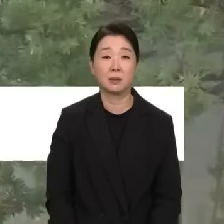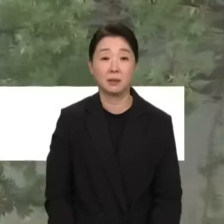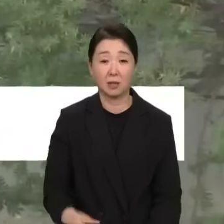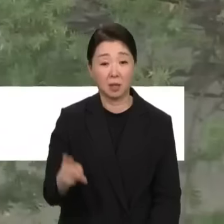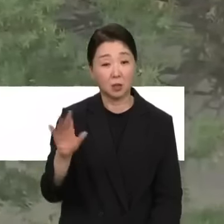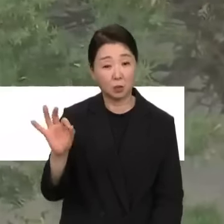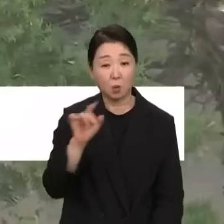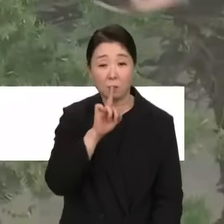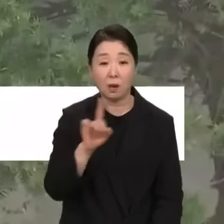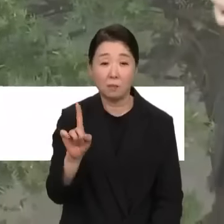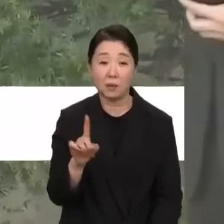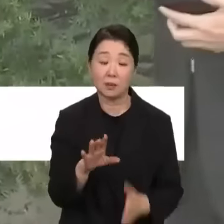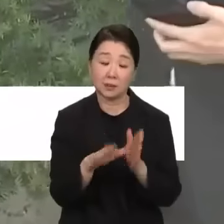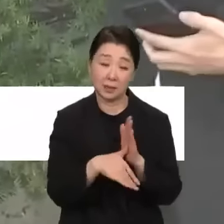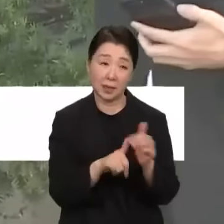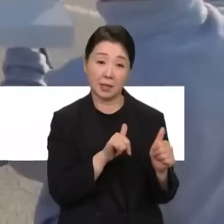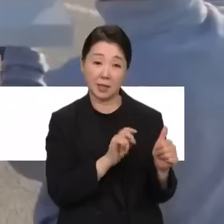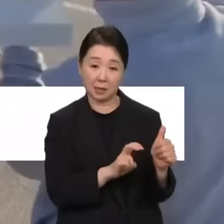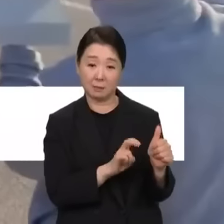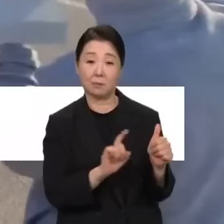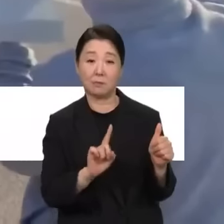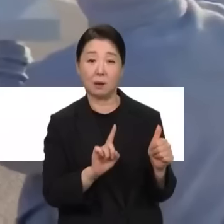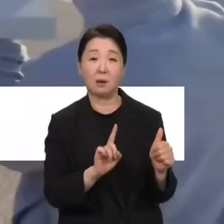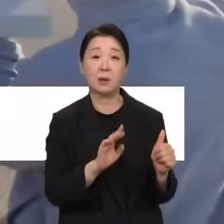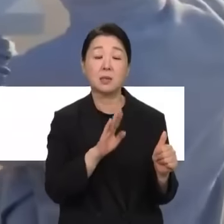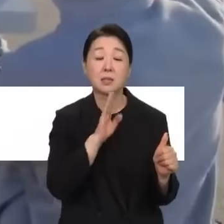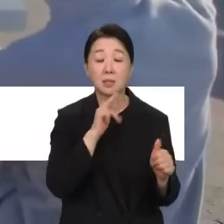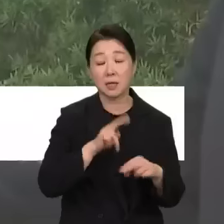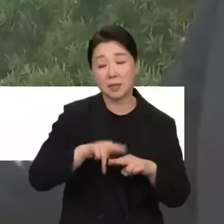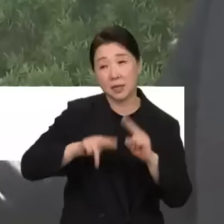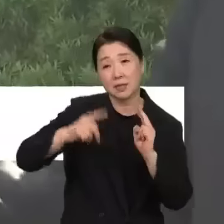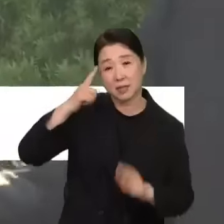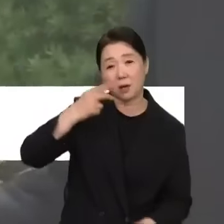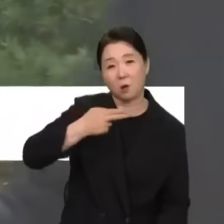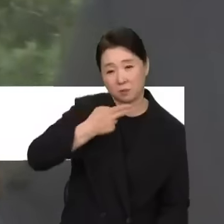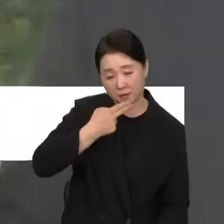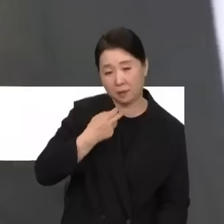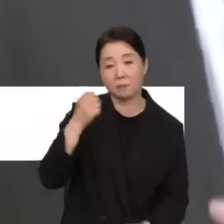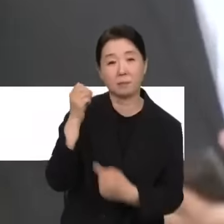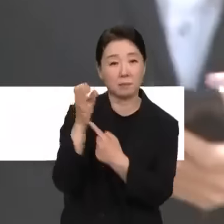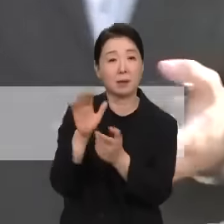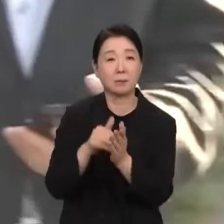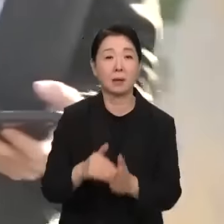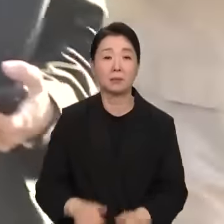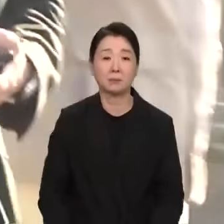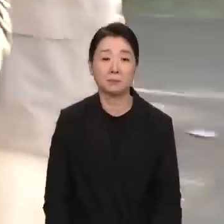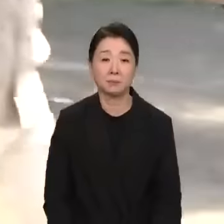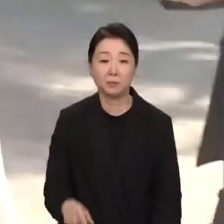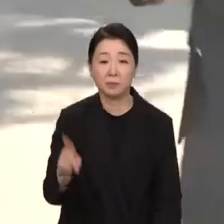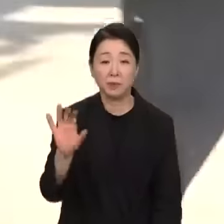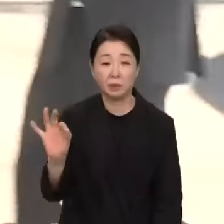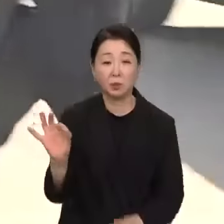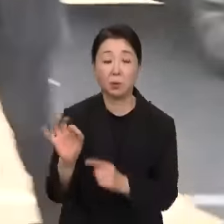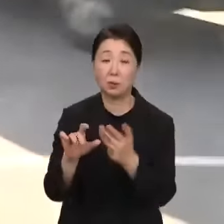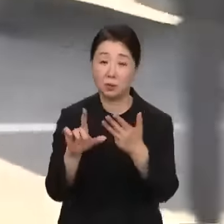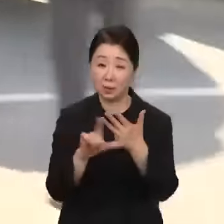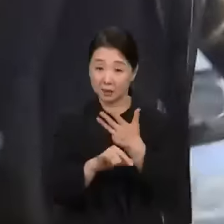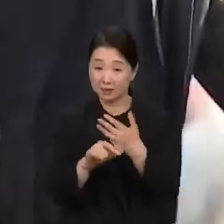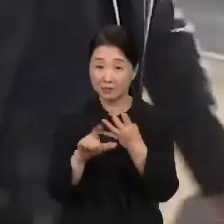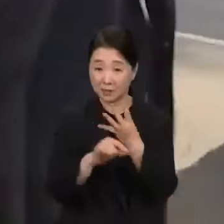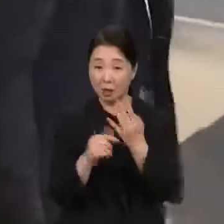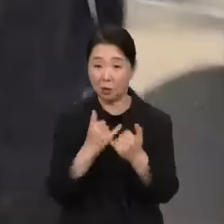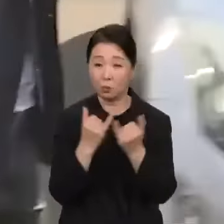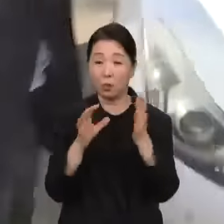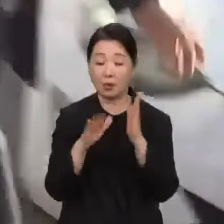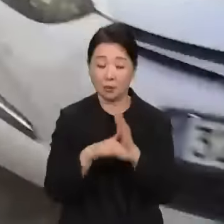씨에 따르면 그 사이 임 전 사단장이 실제 사의 생각은 없었다고 말한 겁니다. 송 씨는 지난 4월 통화에서도